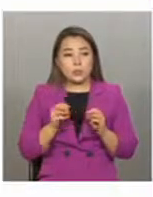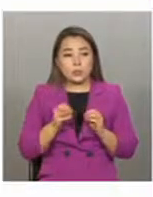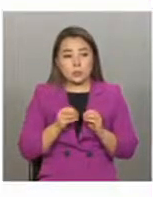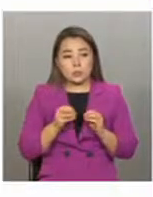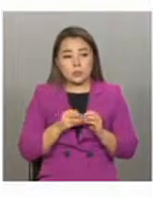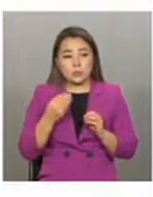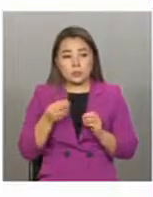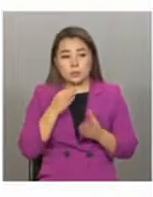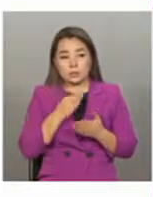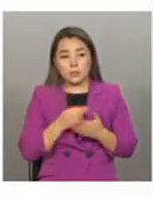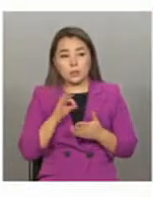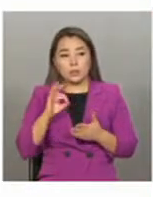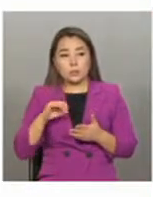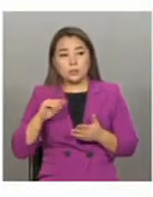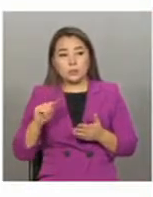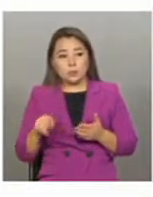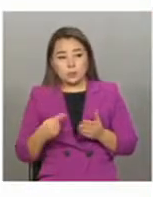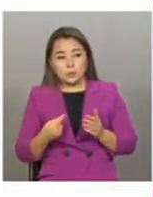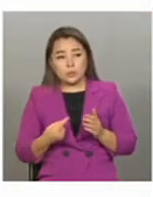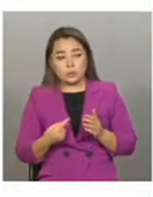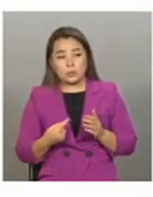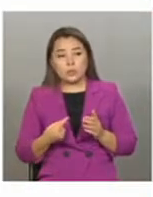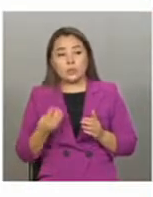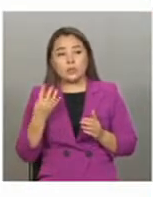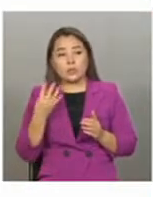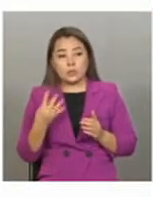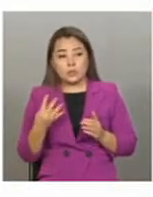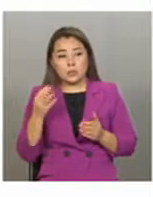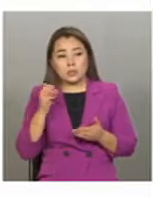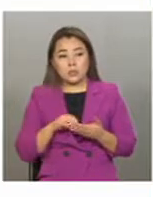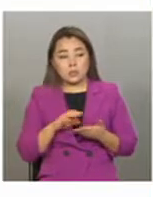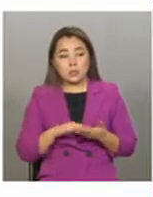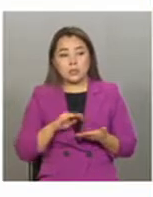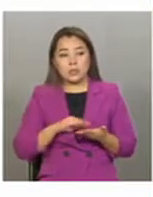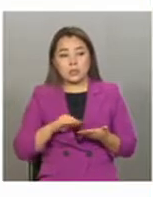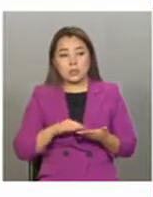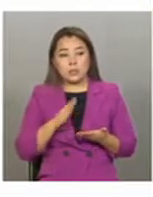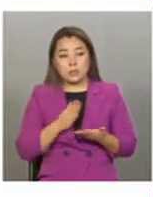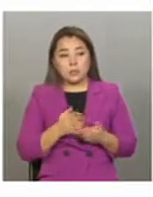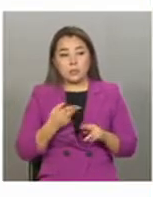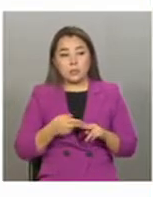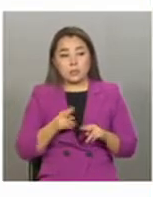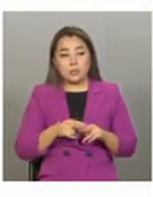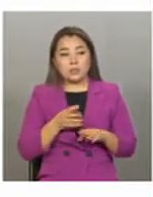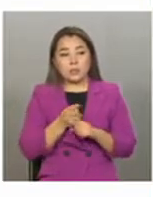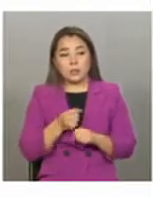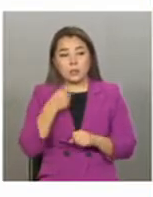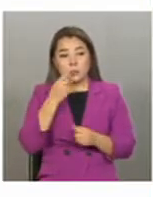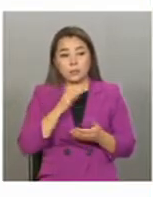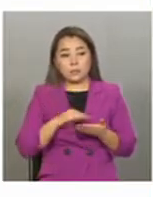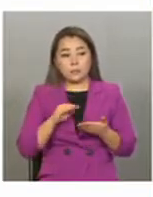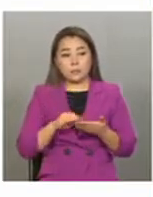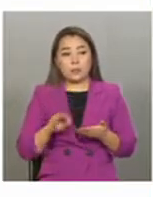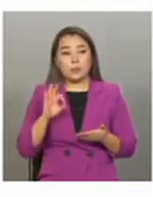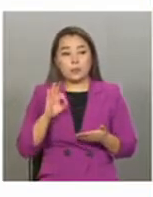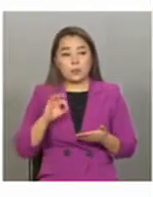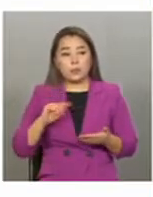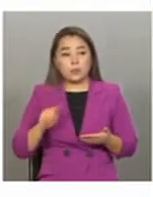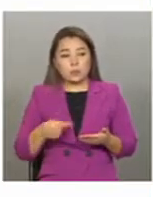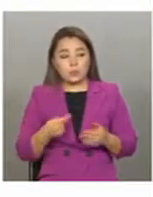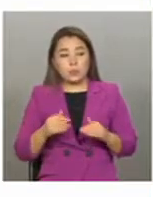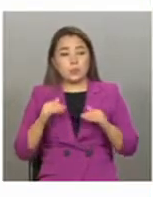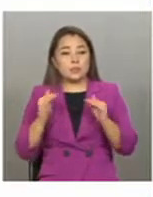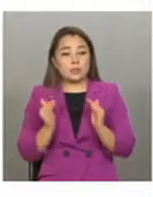бөлшек 0 бүтін және ондық таңба 4 цифры қайталанып тұр. Оны біз қысқаша түрде 0 бүтін